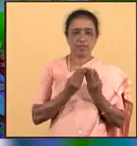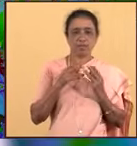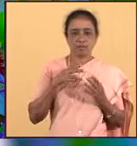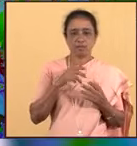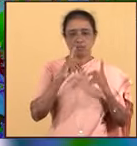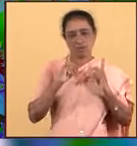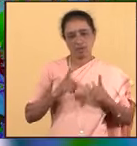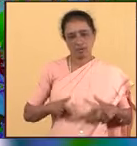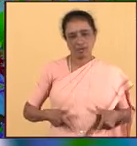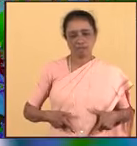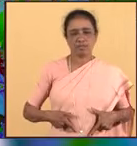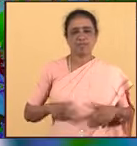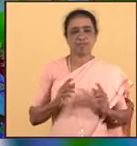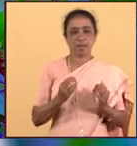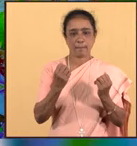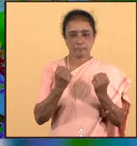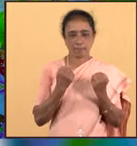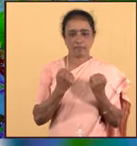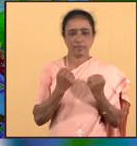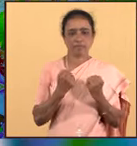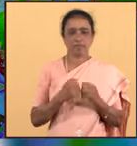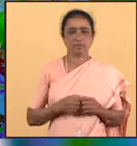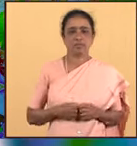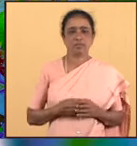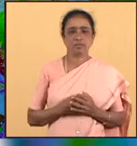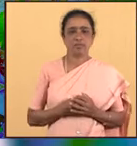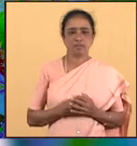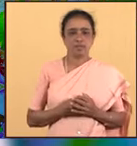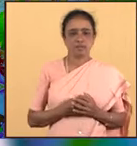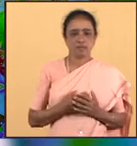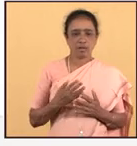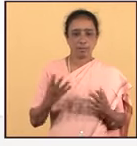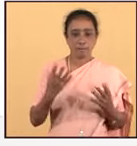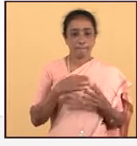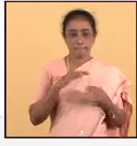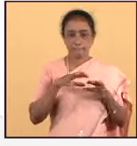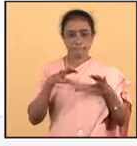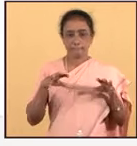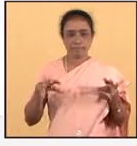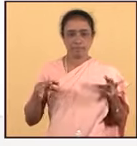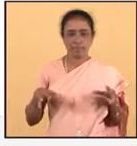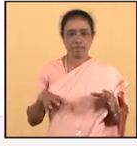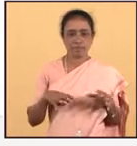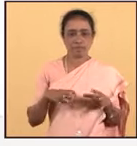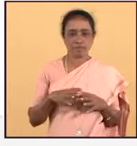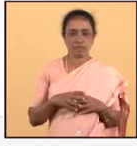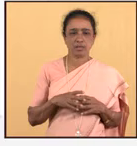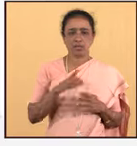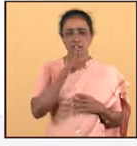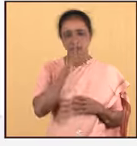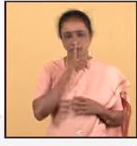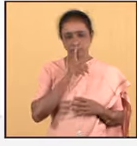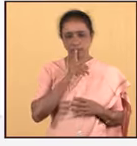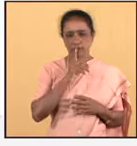அணுகுமுறை வந்து என்ன செய்யணும், எல்லாமே நம்பிக்கையோடு என்ன செய்யணும் இருக்க வேண்டும். அதோடு மட்டும் இல்லாமல் அந்த அந்த மக்களுடைய சார்ந்த